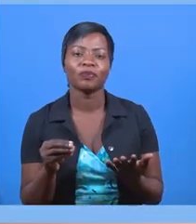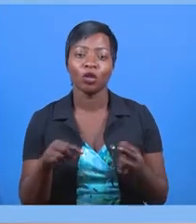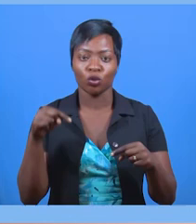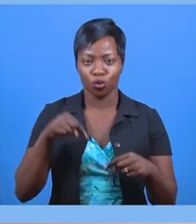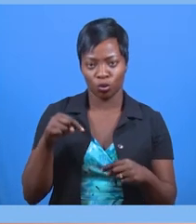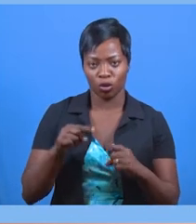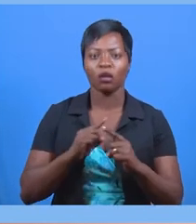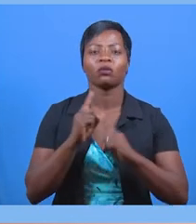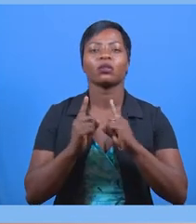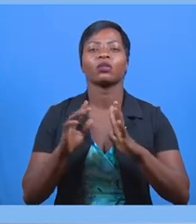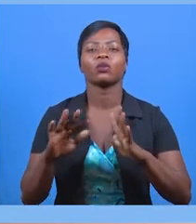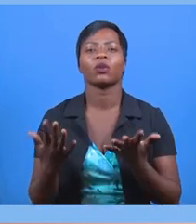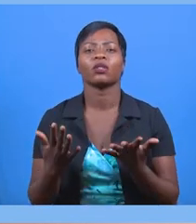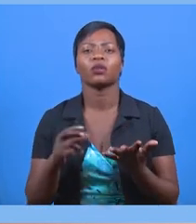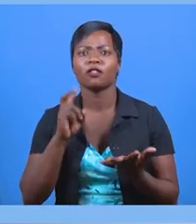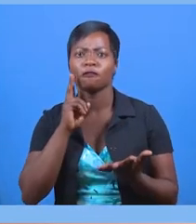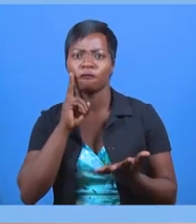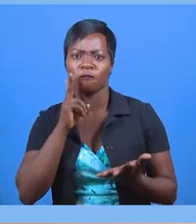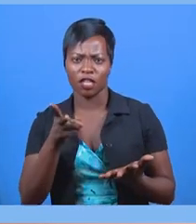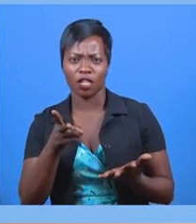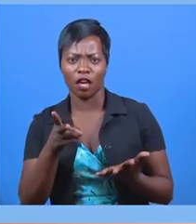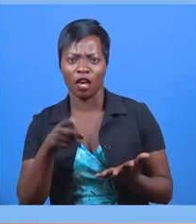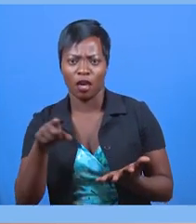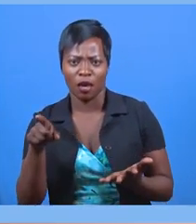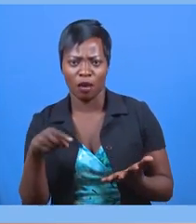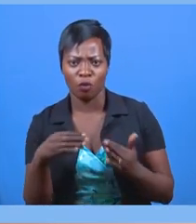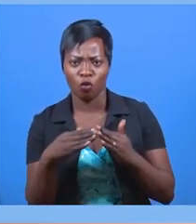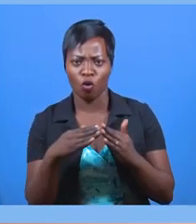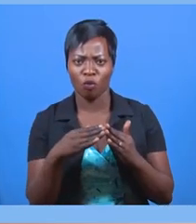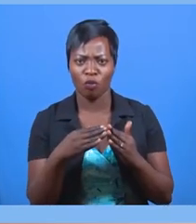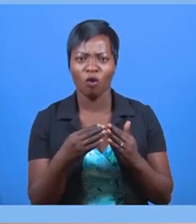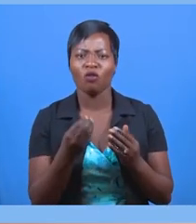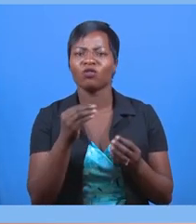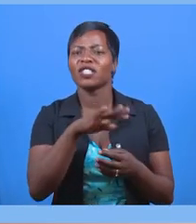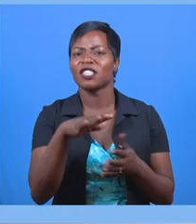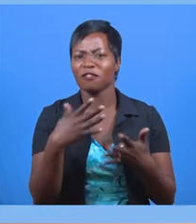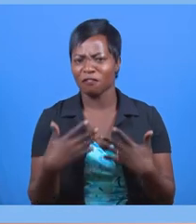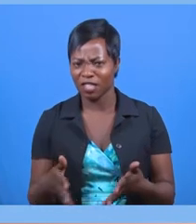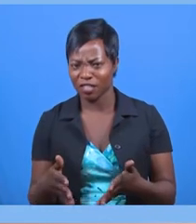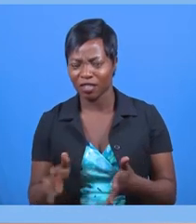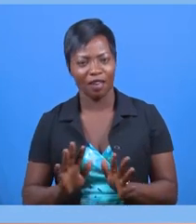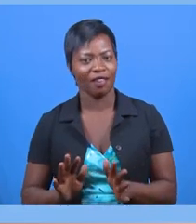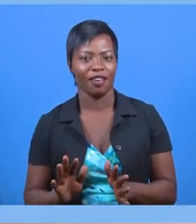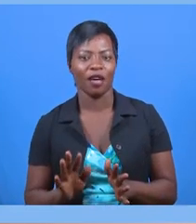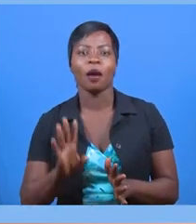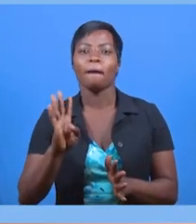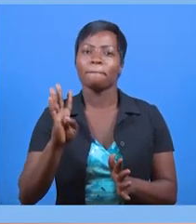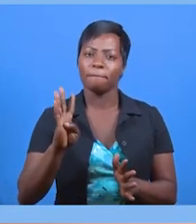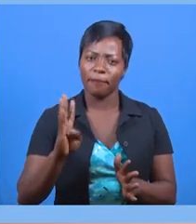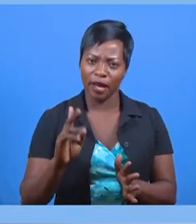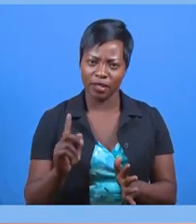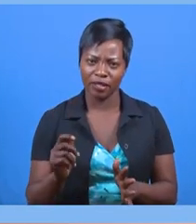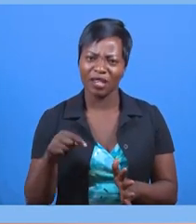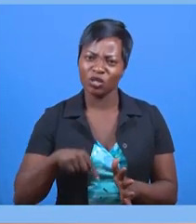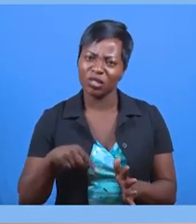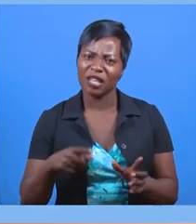Nyaya tina ipano ndiye kuti Muyenzi Haapedze Dura. Asi mazuva ano takuita upenyu, wekunge kunyange kuri